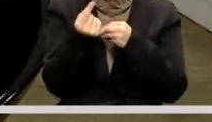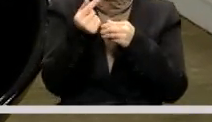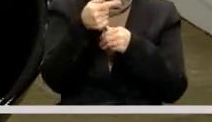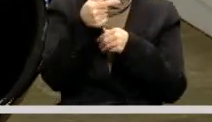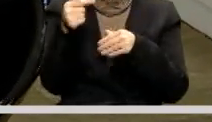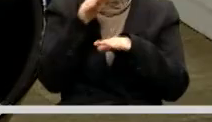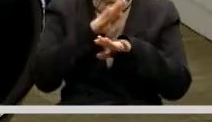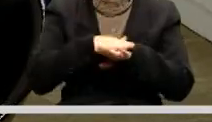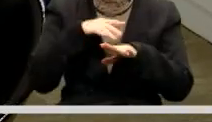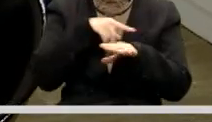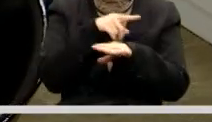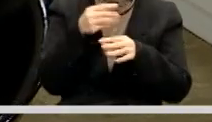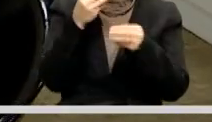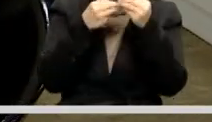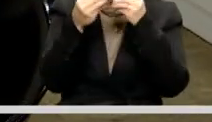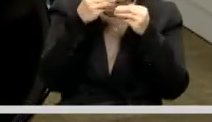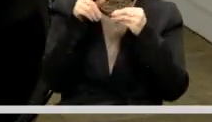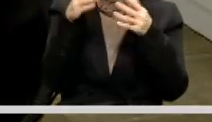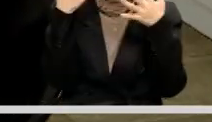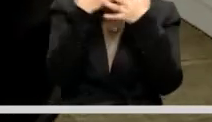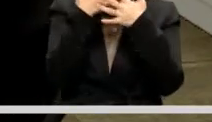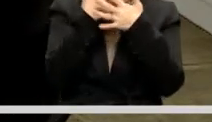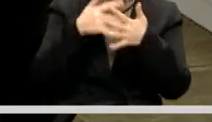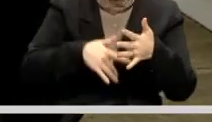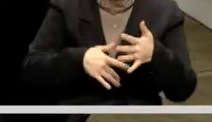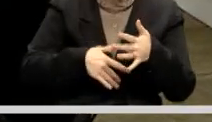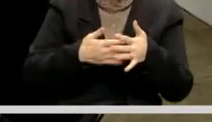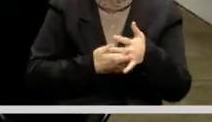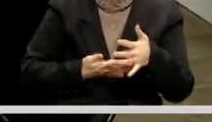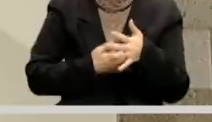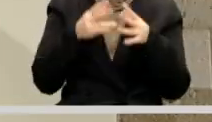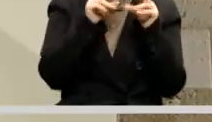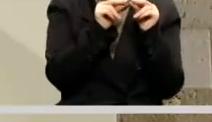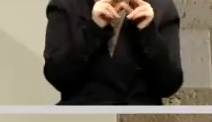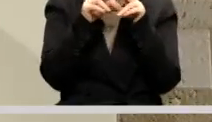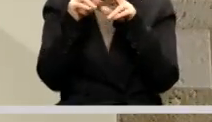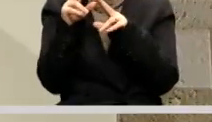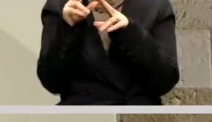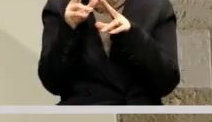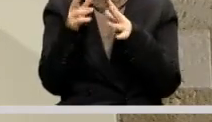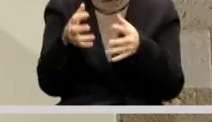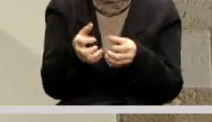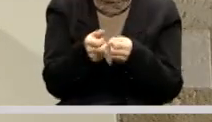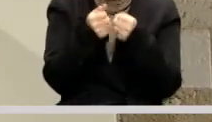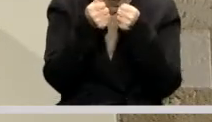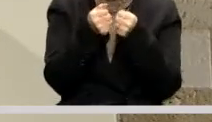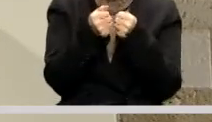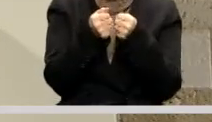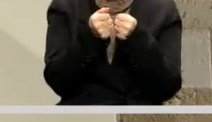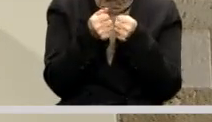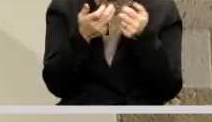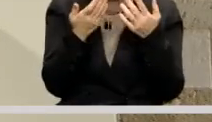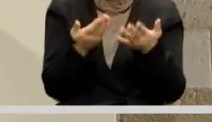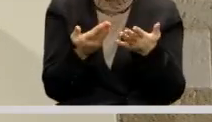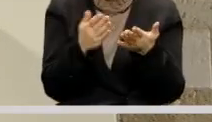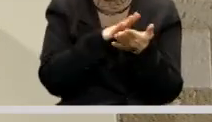sefer beslenmede de hani işte o gece mide aç uyanma hallerinden falan kurtulabileceğim mi? Tabii ki. Şöyle düzenli ve size özel hazırlanmış